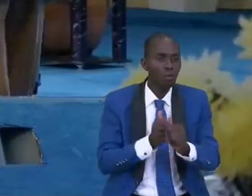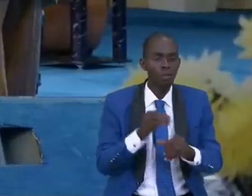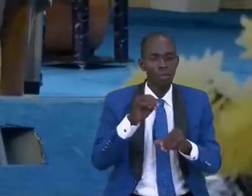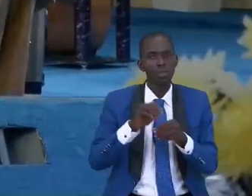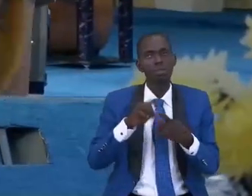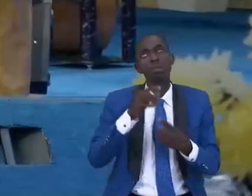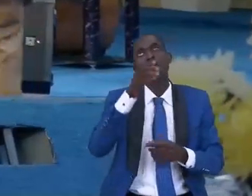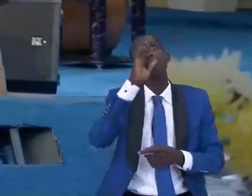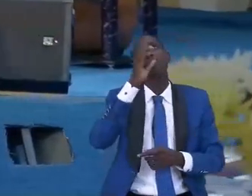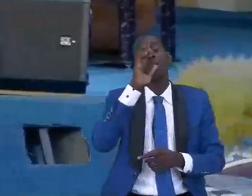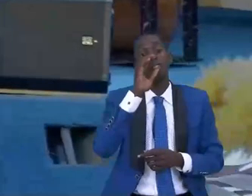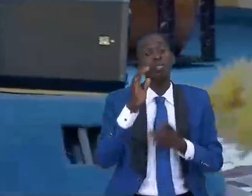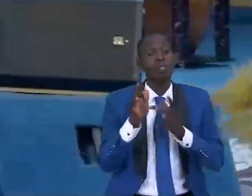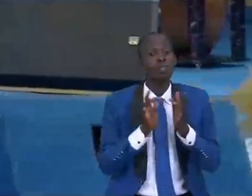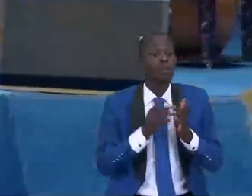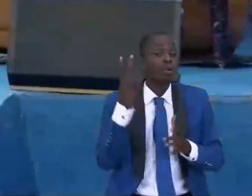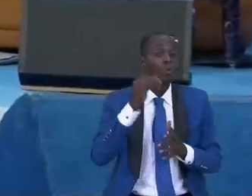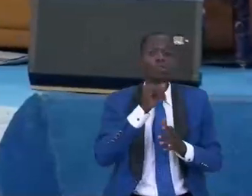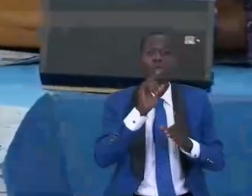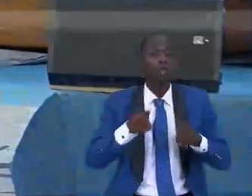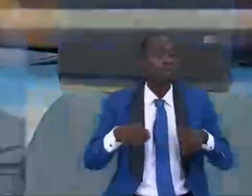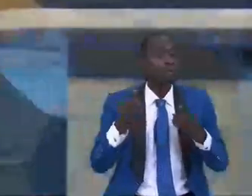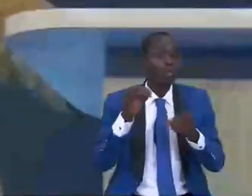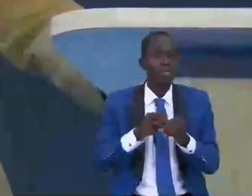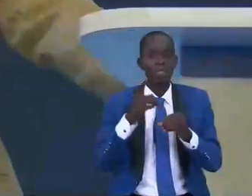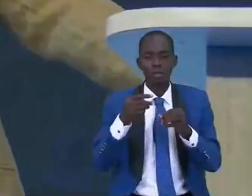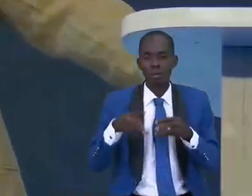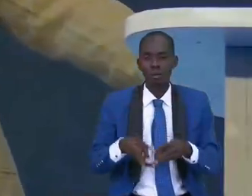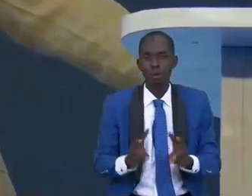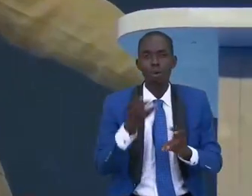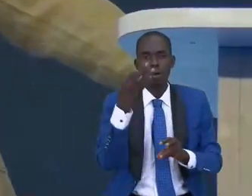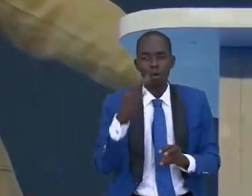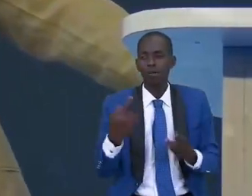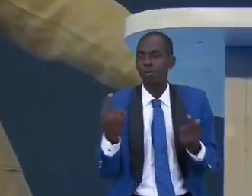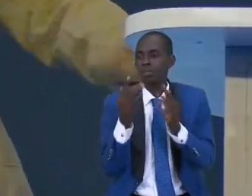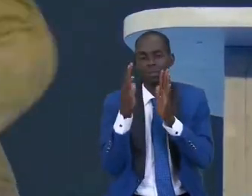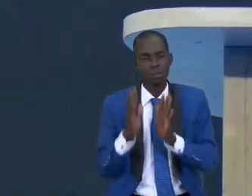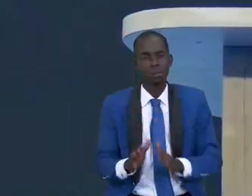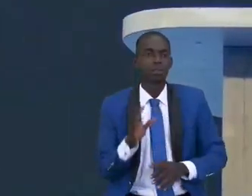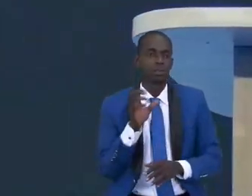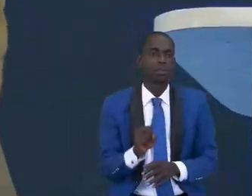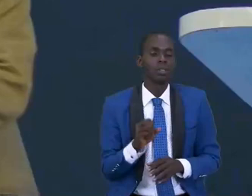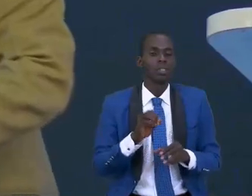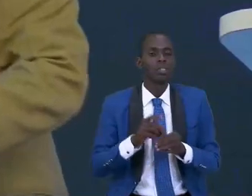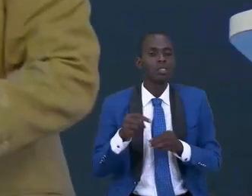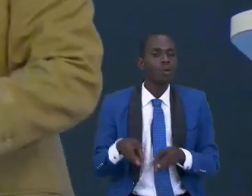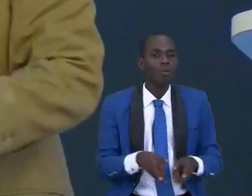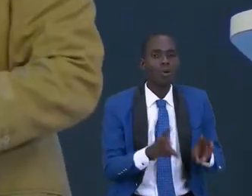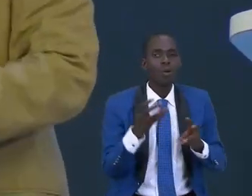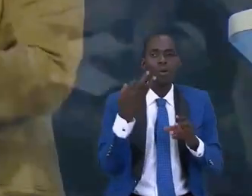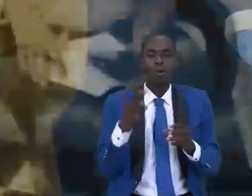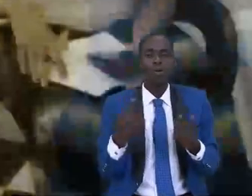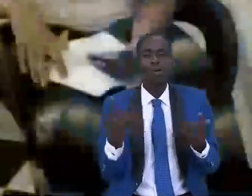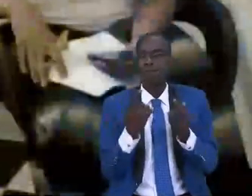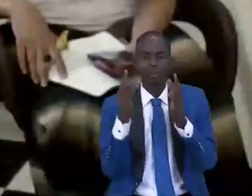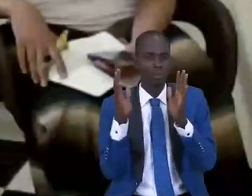suivre dans l'ivrognerie. Jésus ne va pas dans le chemin des transgresseurs, dans le chemin